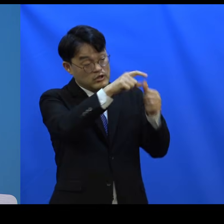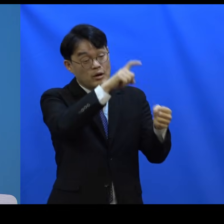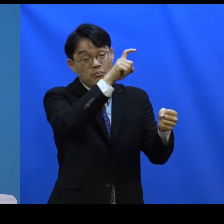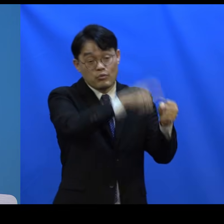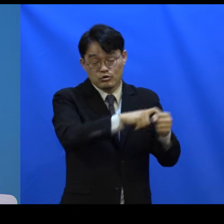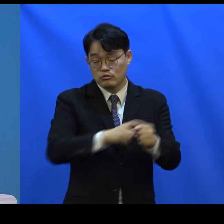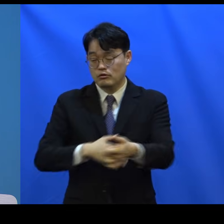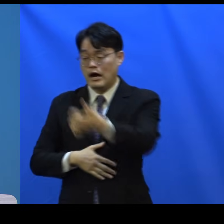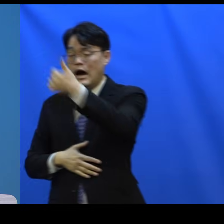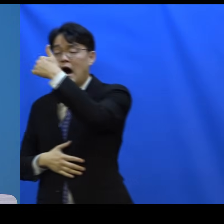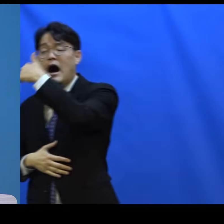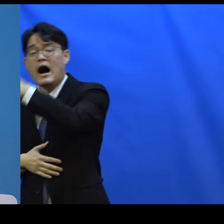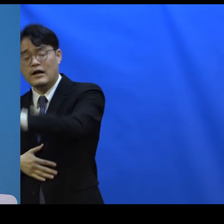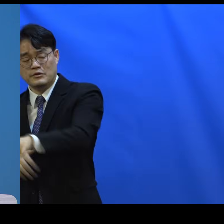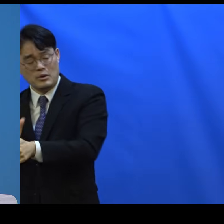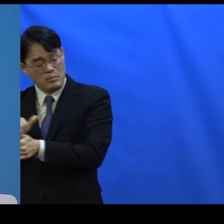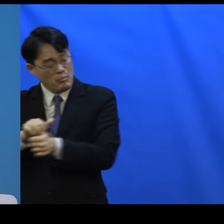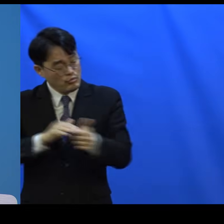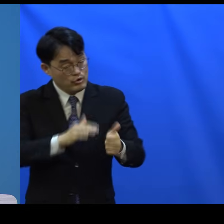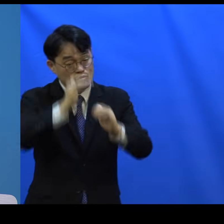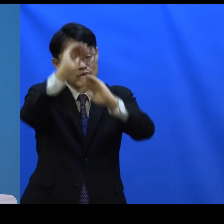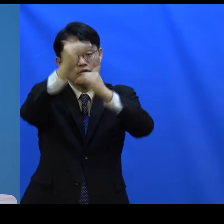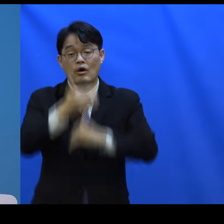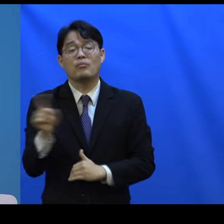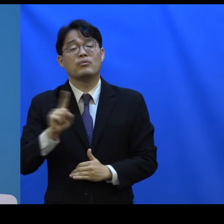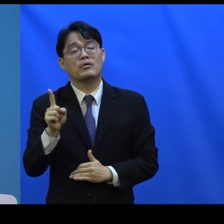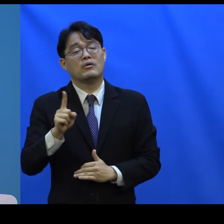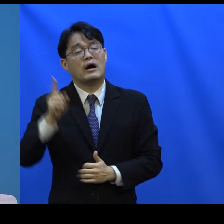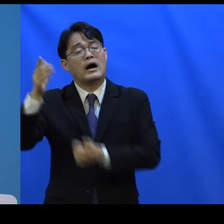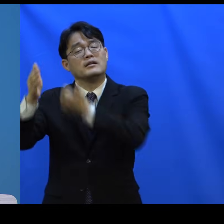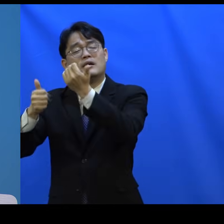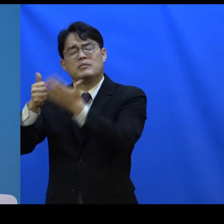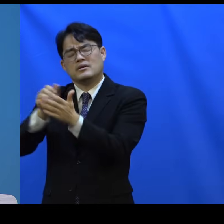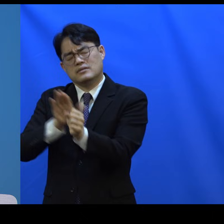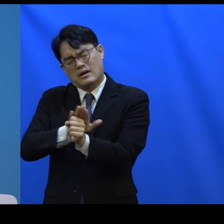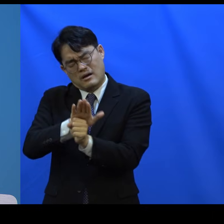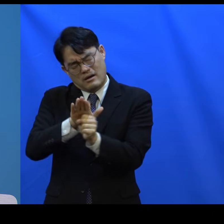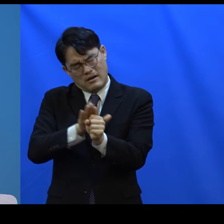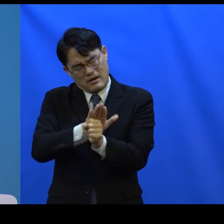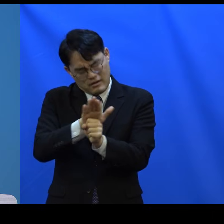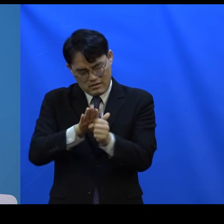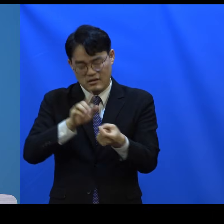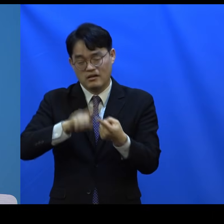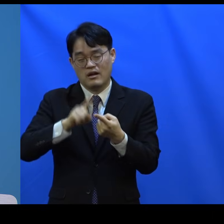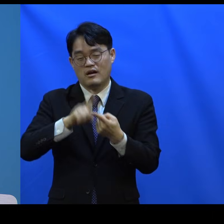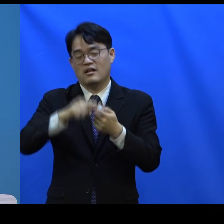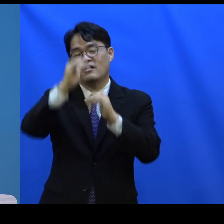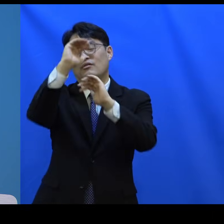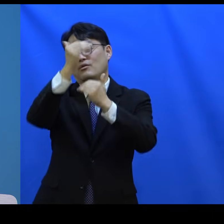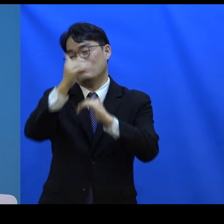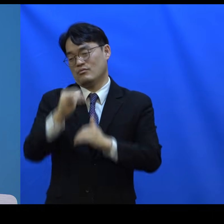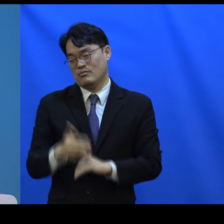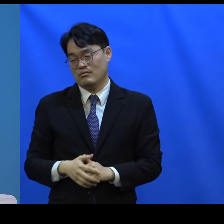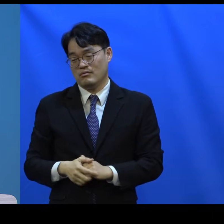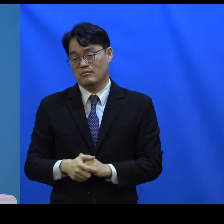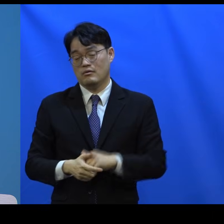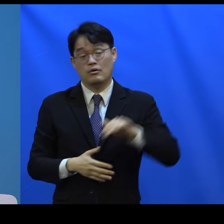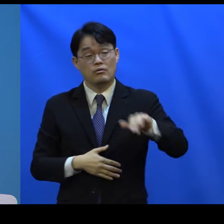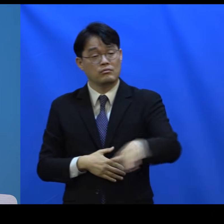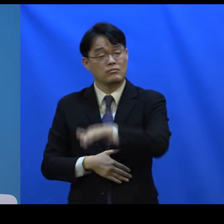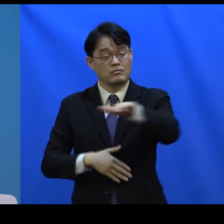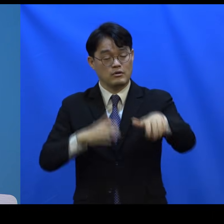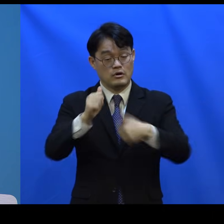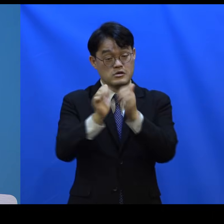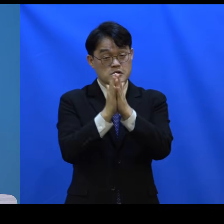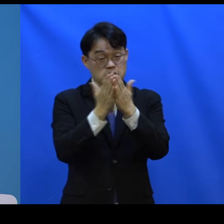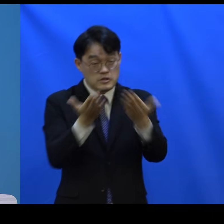복음을 받아들일 때 깨닫는 거죠. 교리적 이해가 아니고, 그죠? 우리가 너무 교리적이고 너무